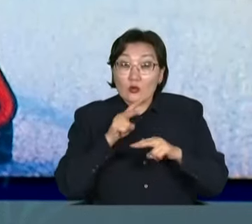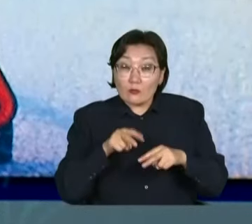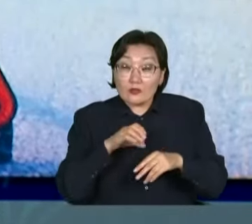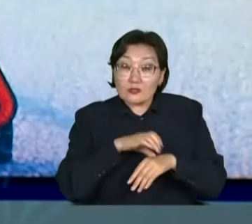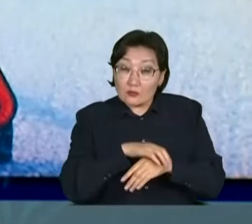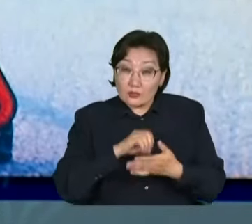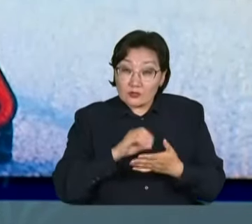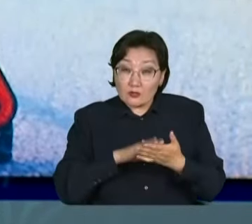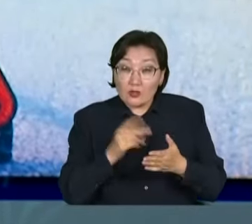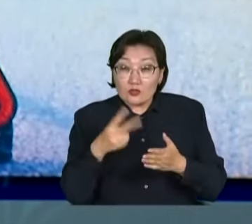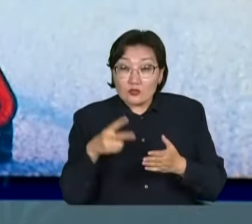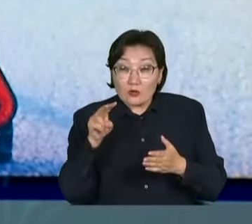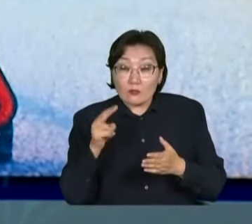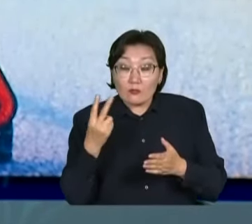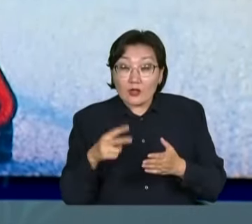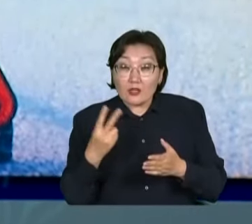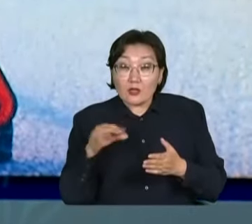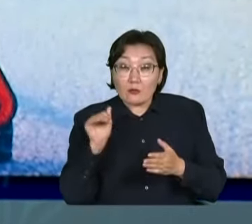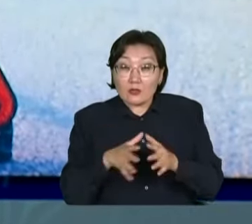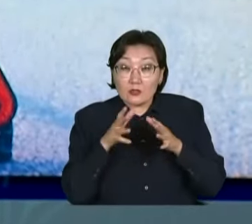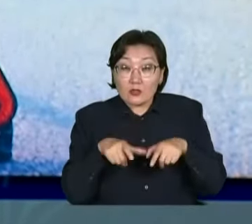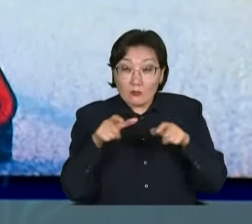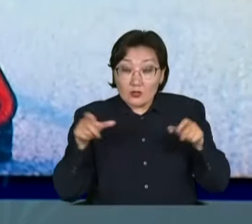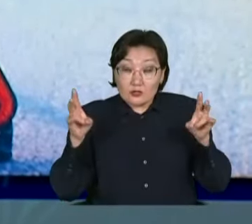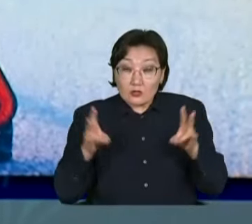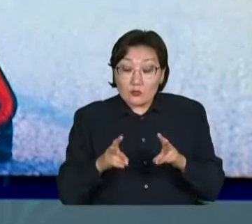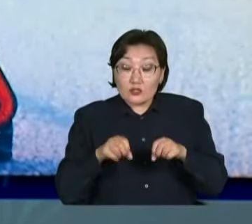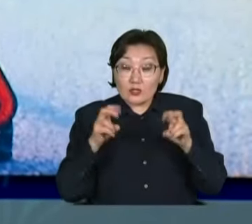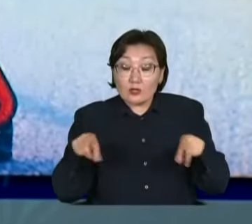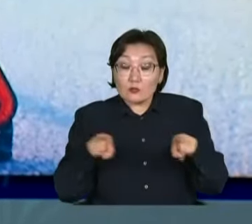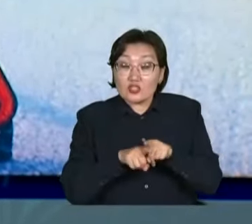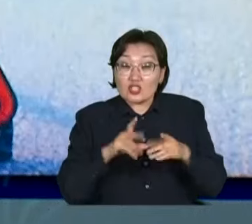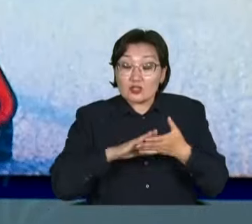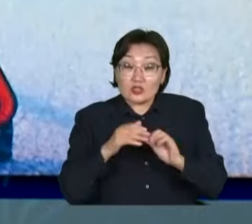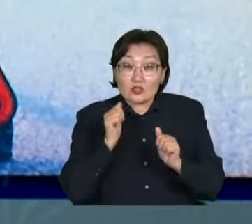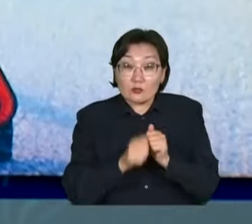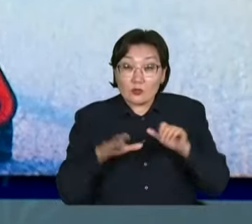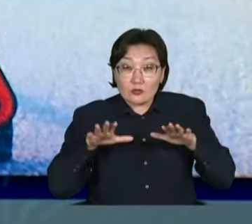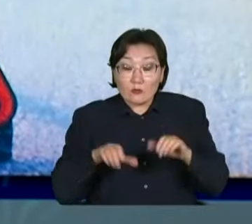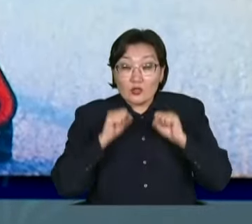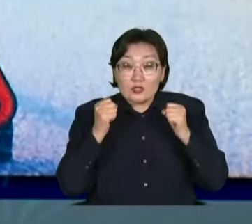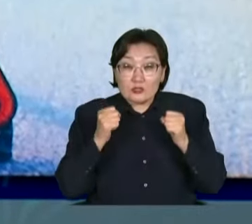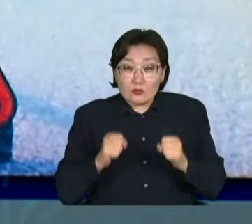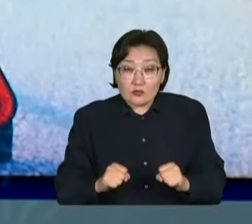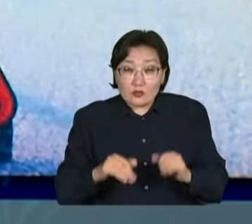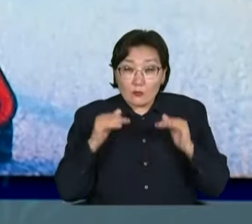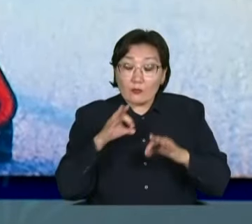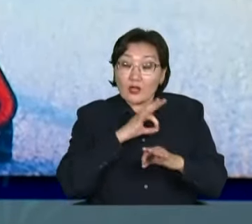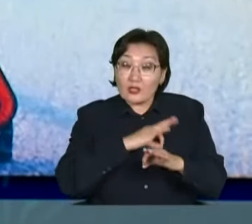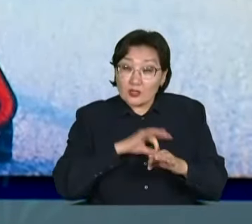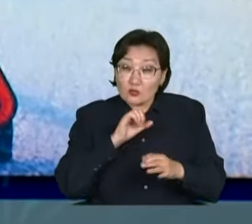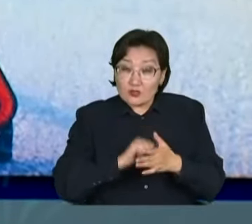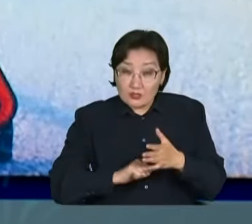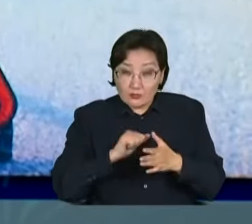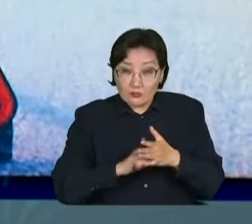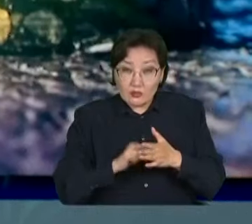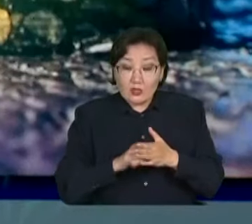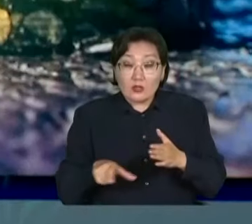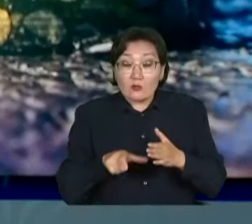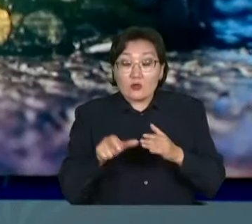Тағы 22000-нан көп адам зардап шеккен. Мамандар мұндай жағдайдың жиілеуіне жылдамдықты қалыптан тыс асыру себептеп отыр.